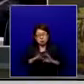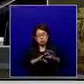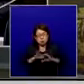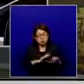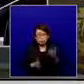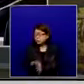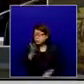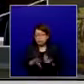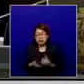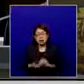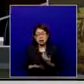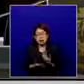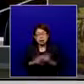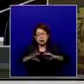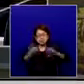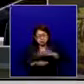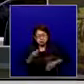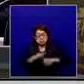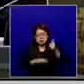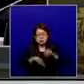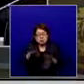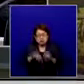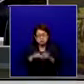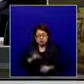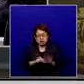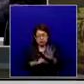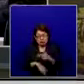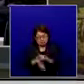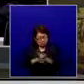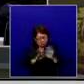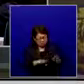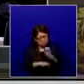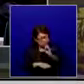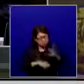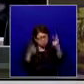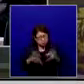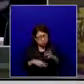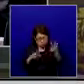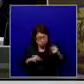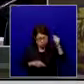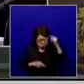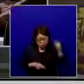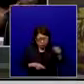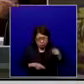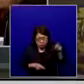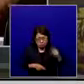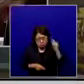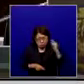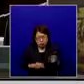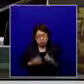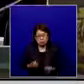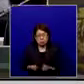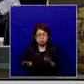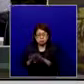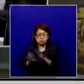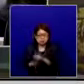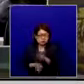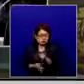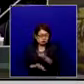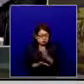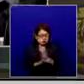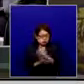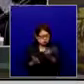5% ท่านนายกเอ้ยฟาดประธานฝากถึงนายกด้วยท่านรู้หรือเปล่า พอท่านล็อกดาวน์ปุ๊บเศรษฐกิจชะ